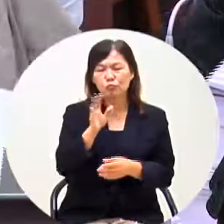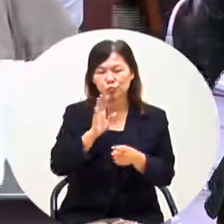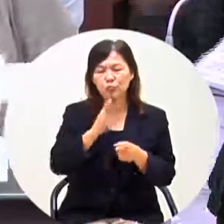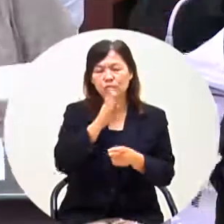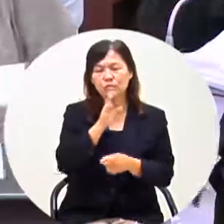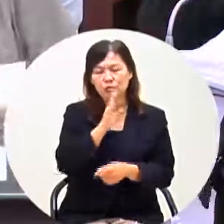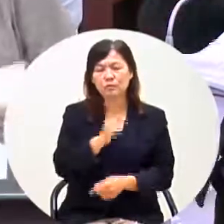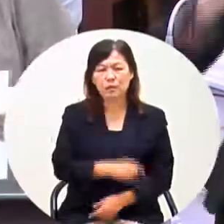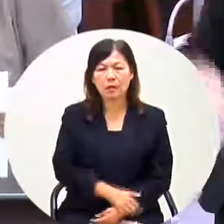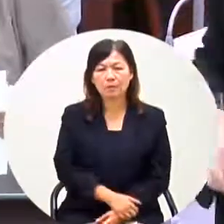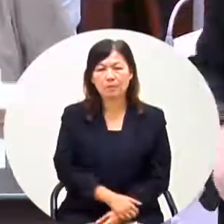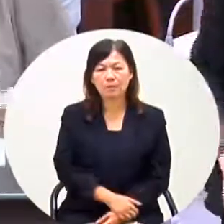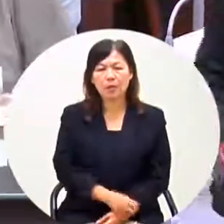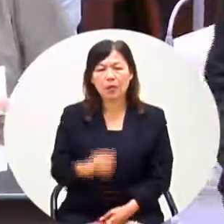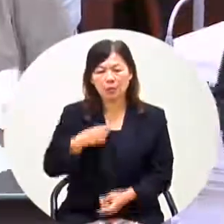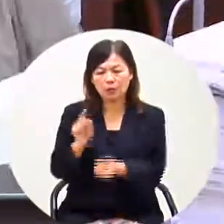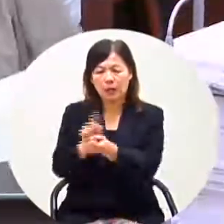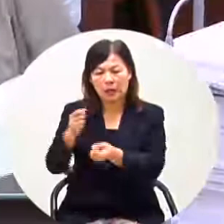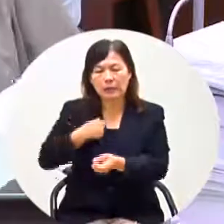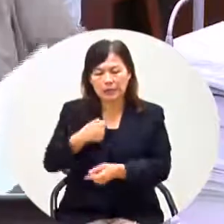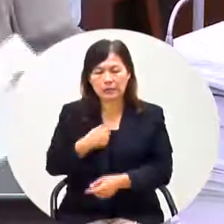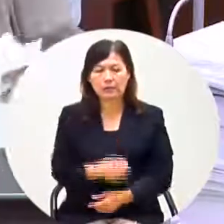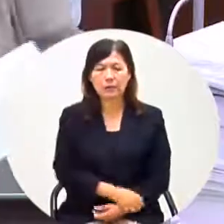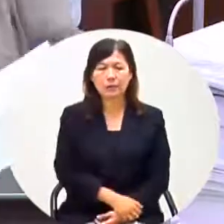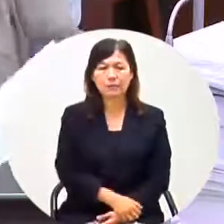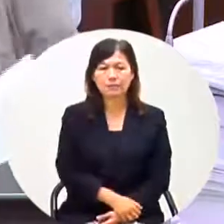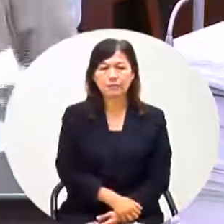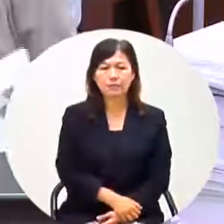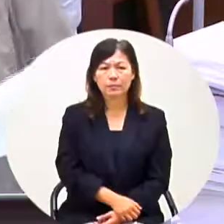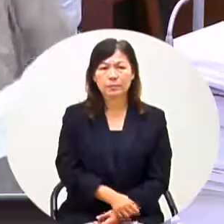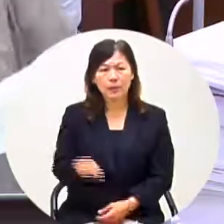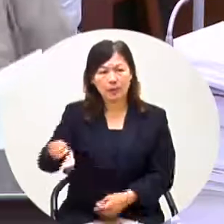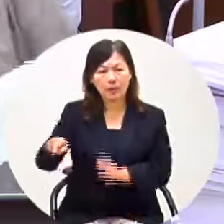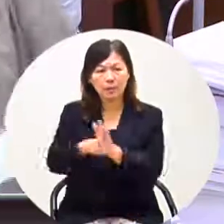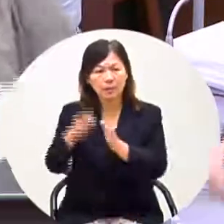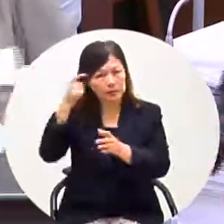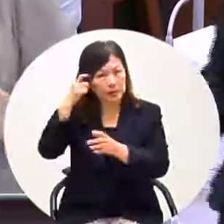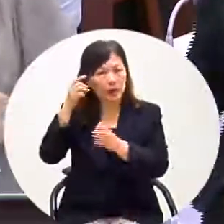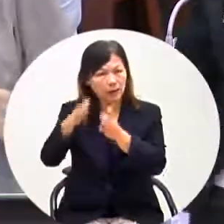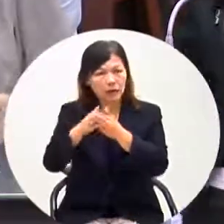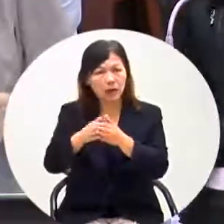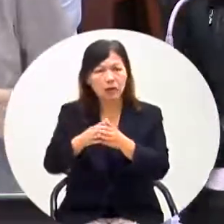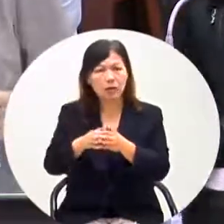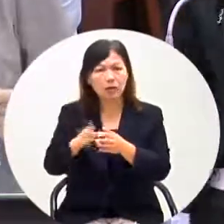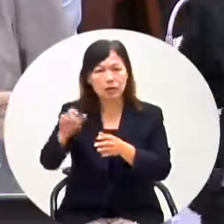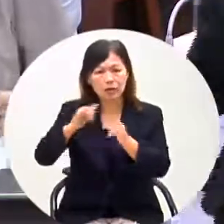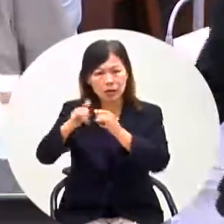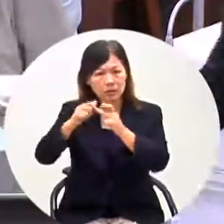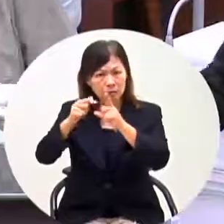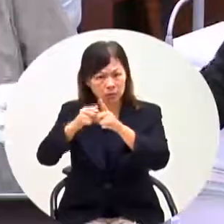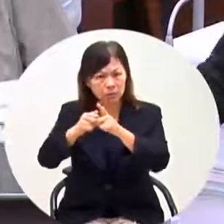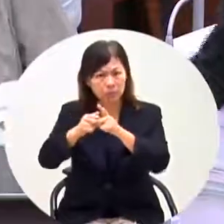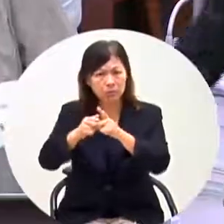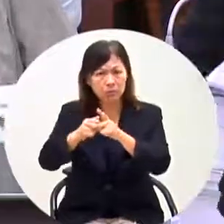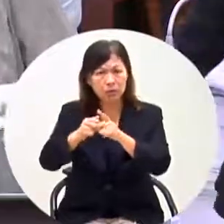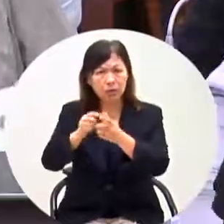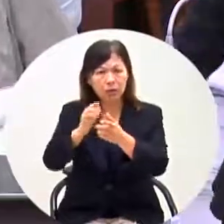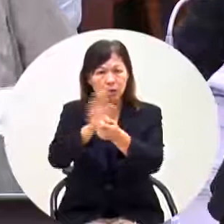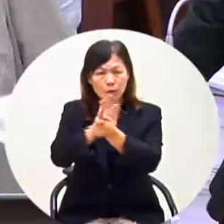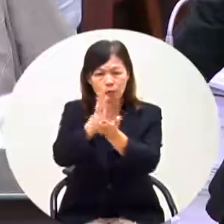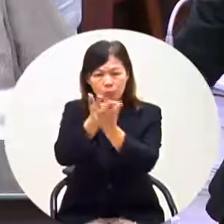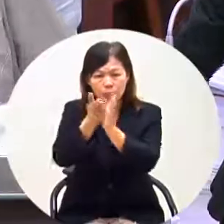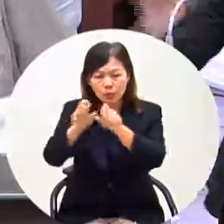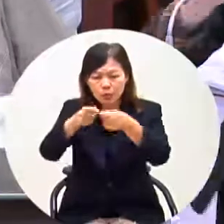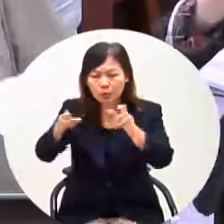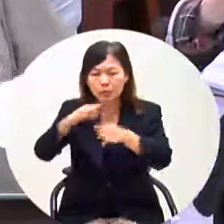解。那八卦里要有是不是一个社区多元化的中心？那我觉得这个部分